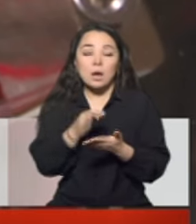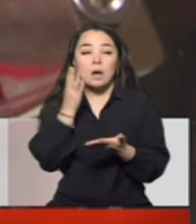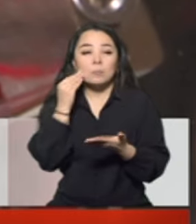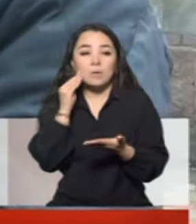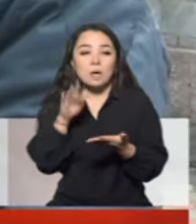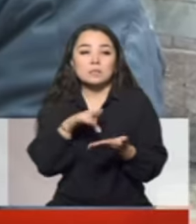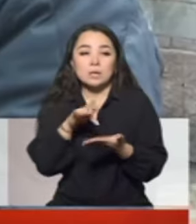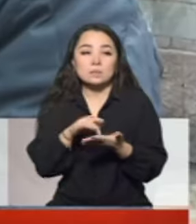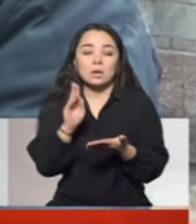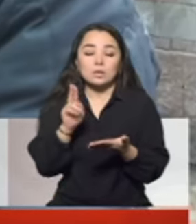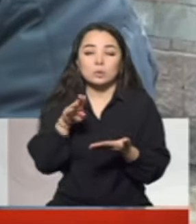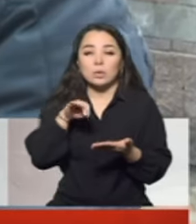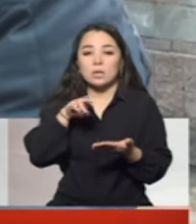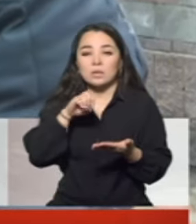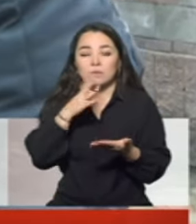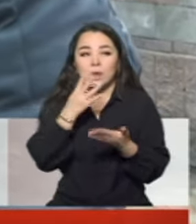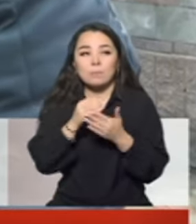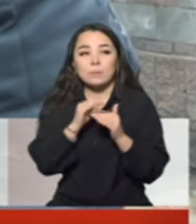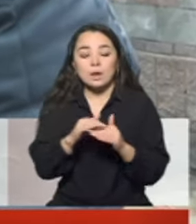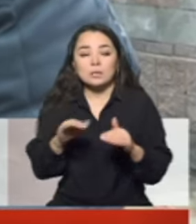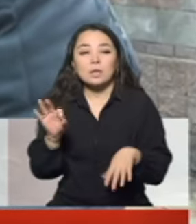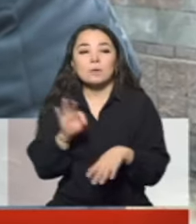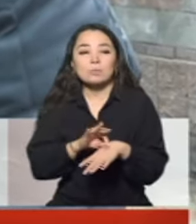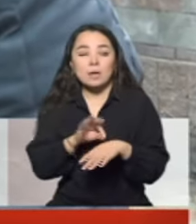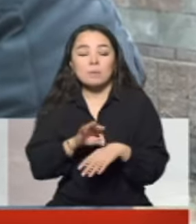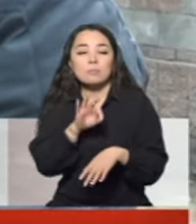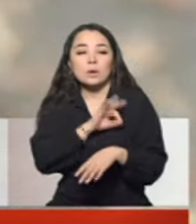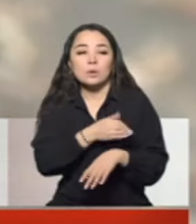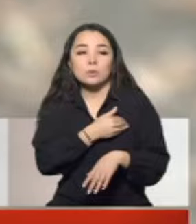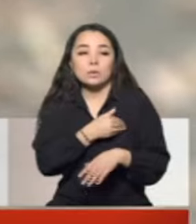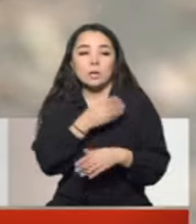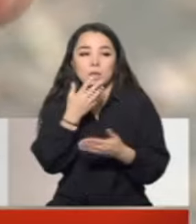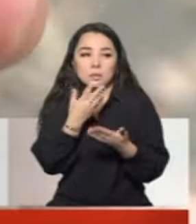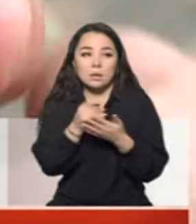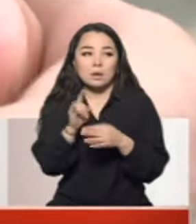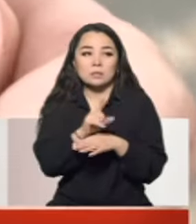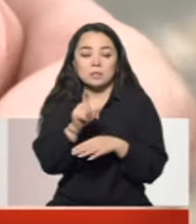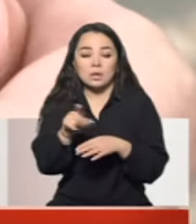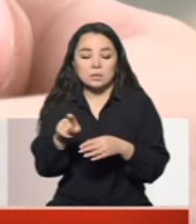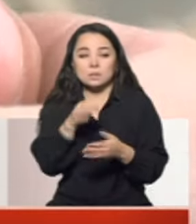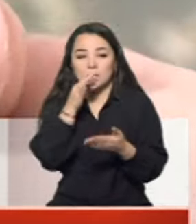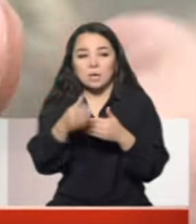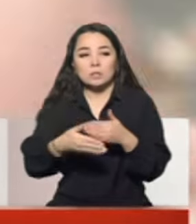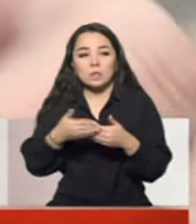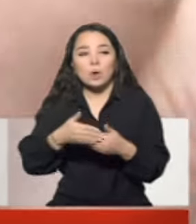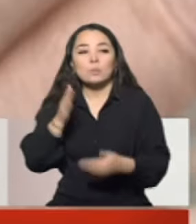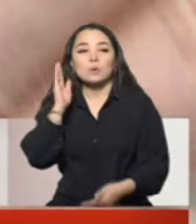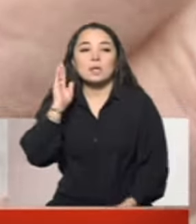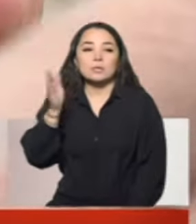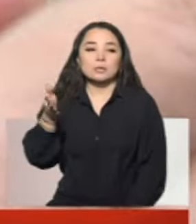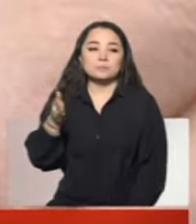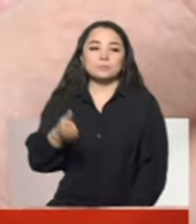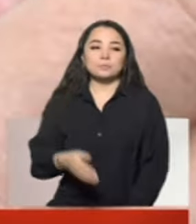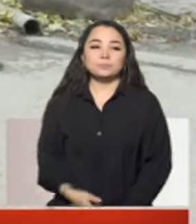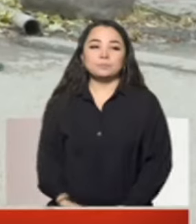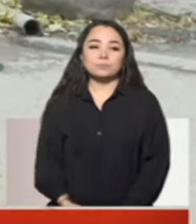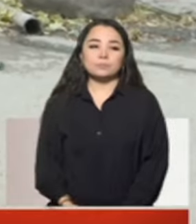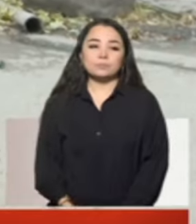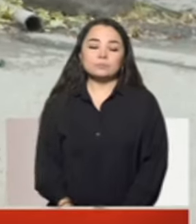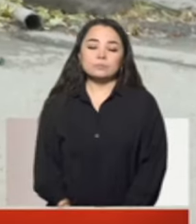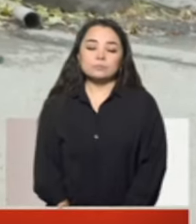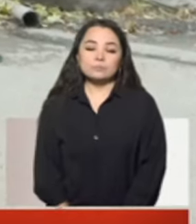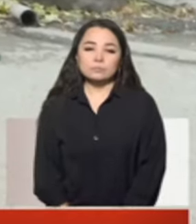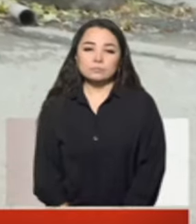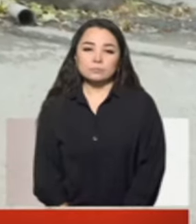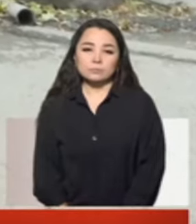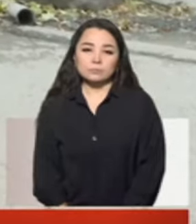алматылық Қайрат Төлендиев балаларының дертінен пайда көруді көздеген алаяқтарды заң алдында жауапқа тартпақ. Айдана Қуантхан, Дәулет Жұмабай, Ерболат